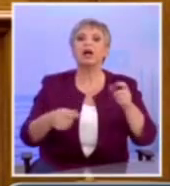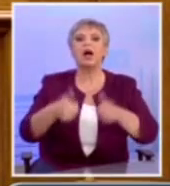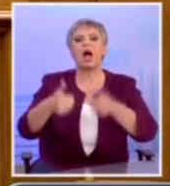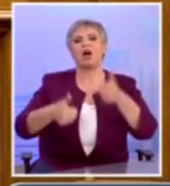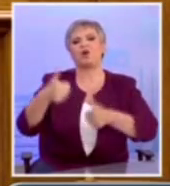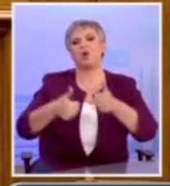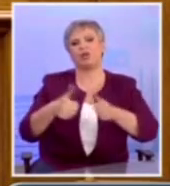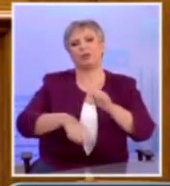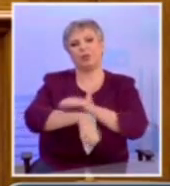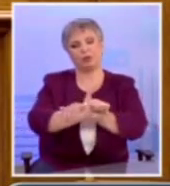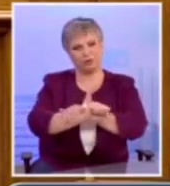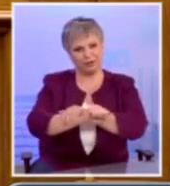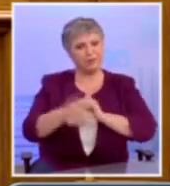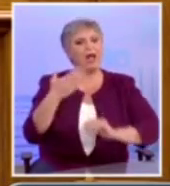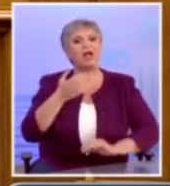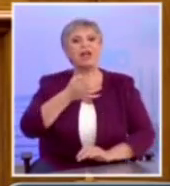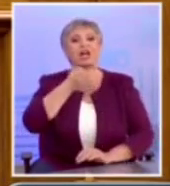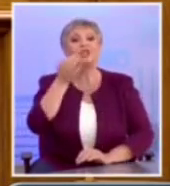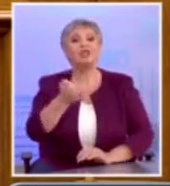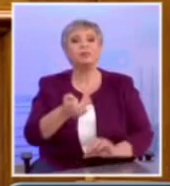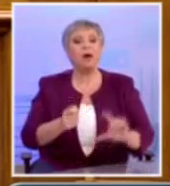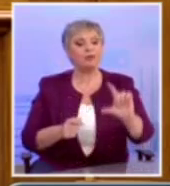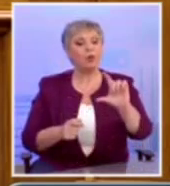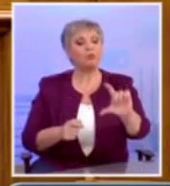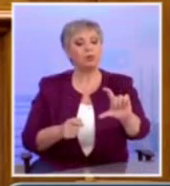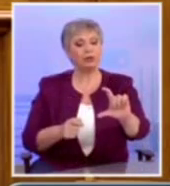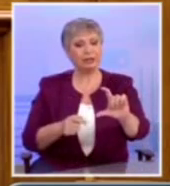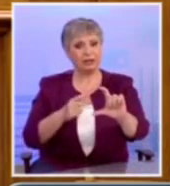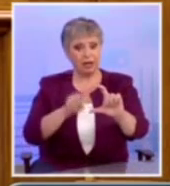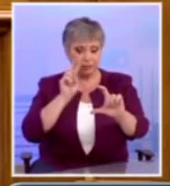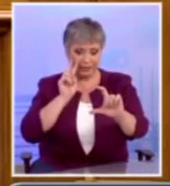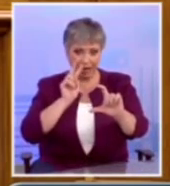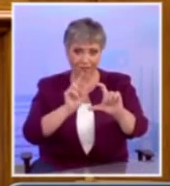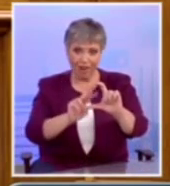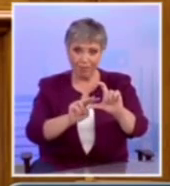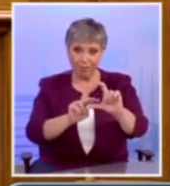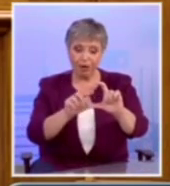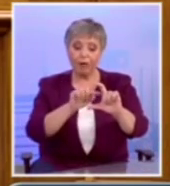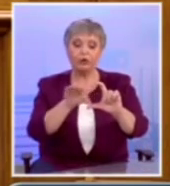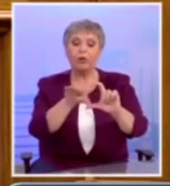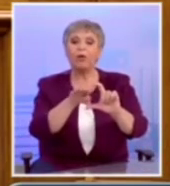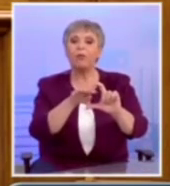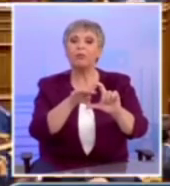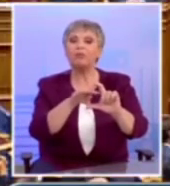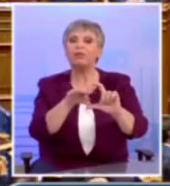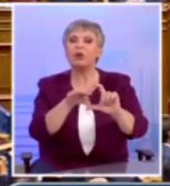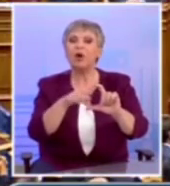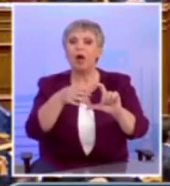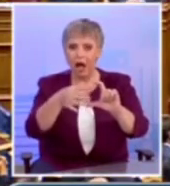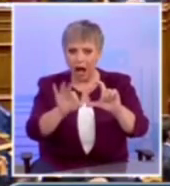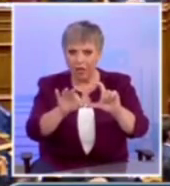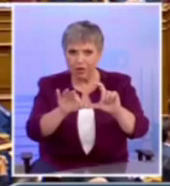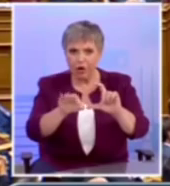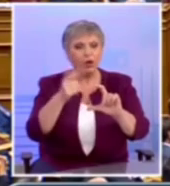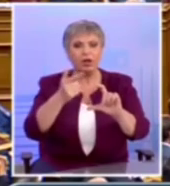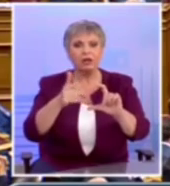το ποτήρι, γιατί είναι μια δύσκολη συμφωνία. Κύριε Μητρόπουλε, το πρόεδρο να λίγο να το κρατήσετε το θόρυβο.